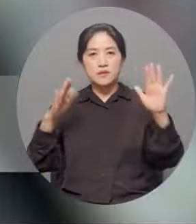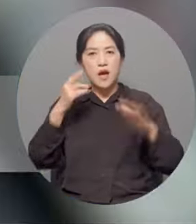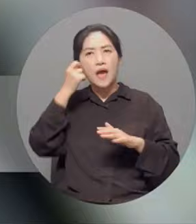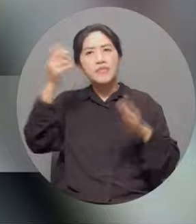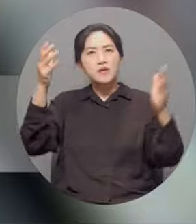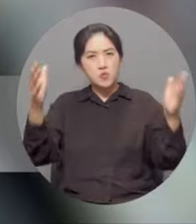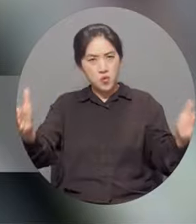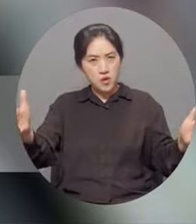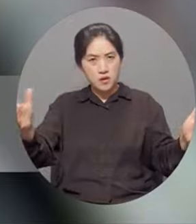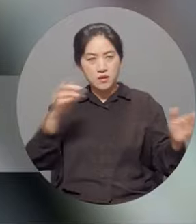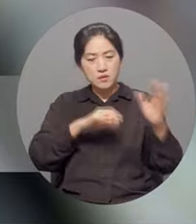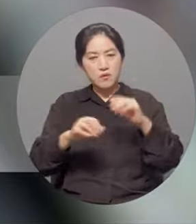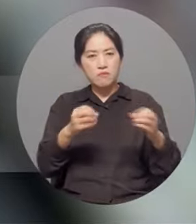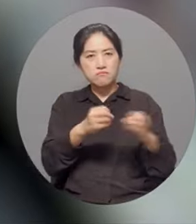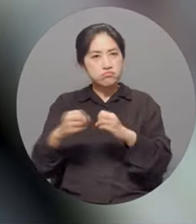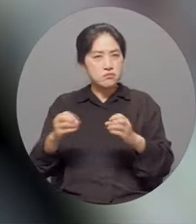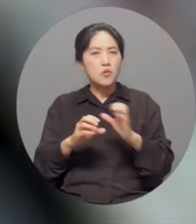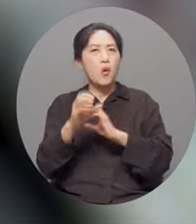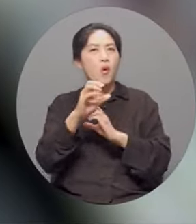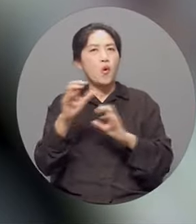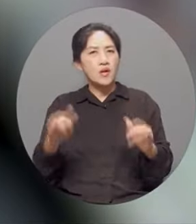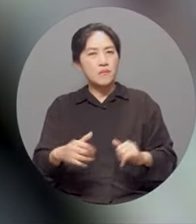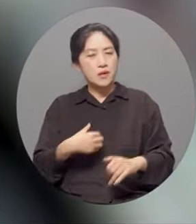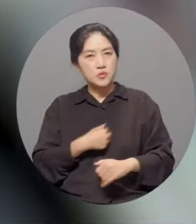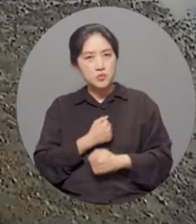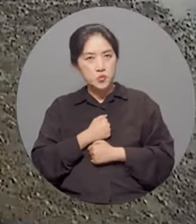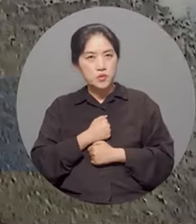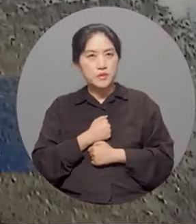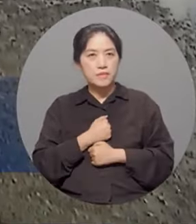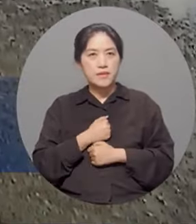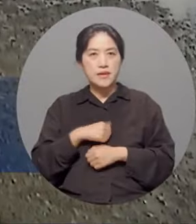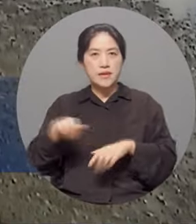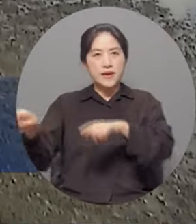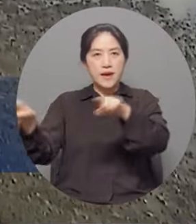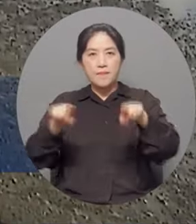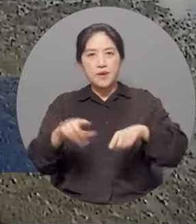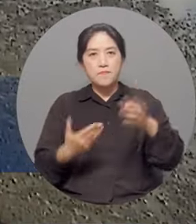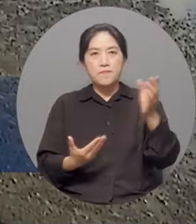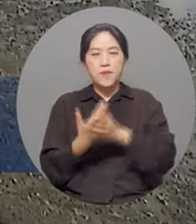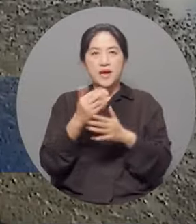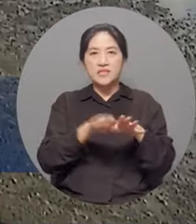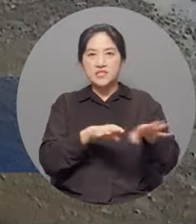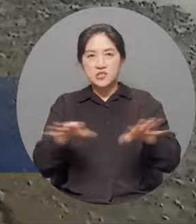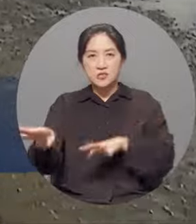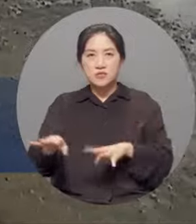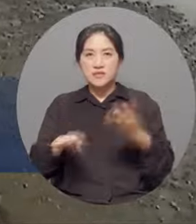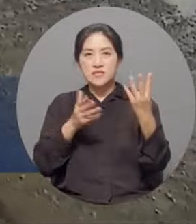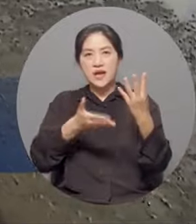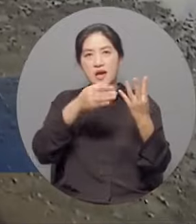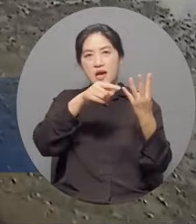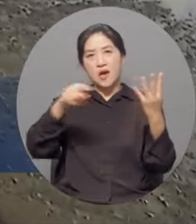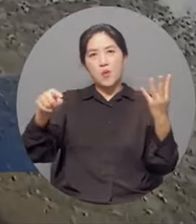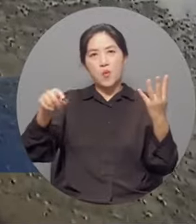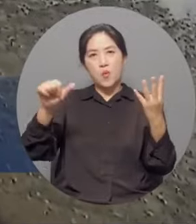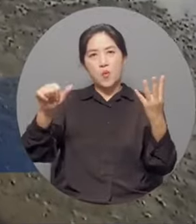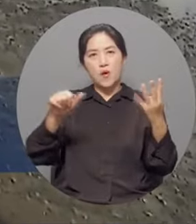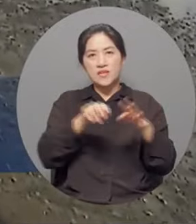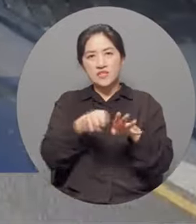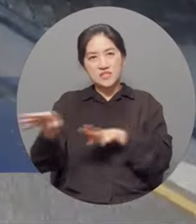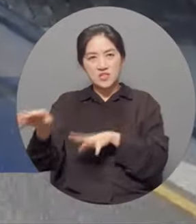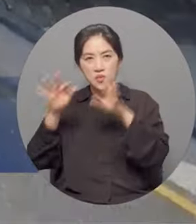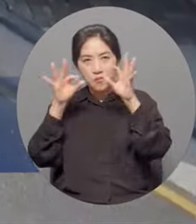달까지 여진에 대비해야 한다고 설명했습니다. 한반도에서 발생한 지진 중에서 규모 4에서 5 사이의